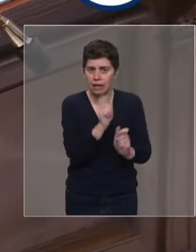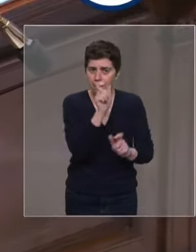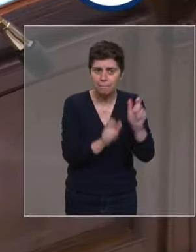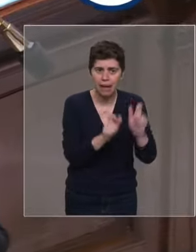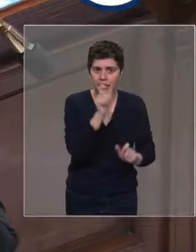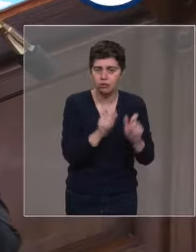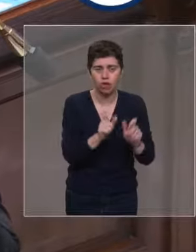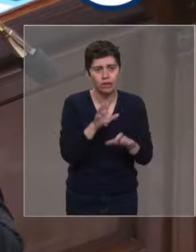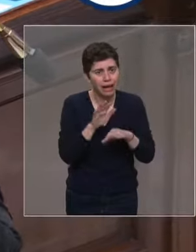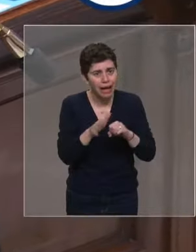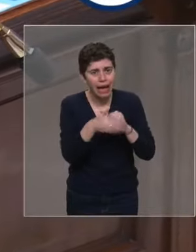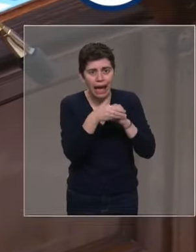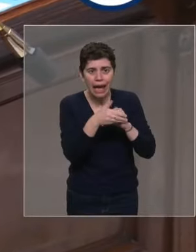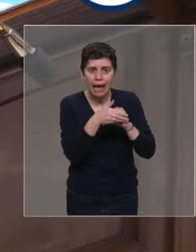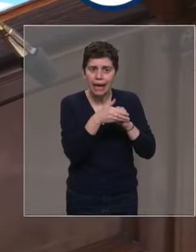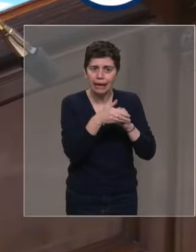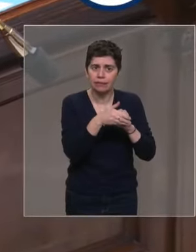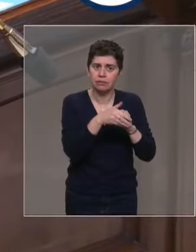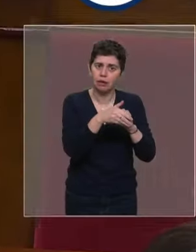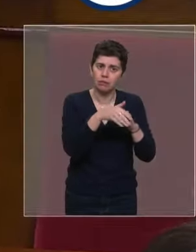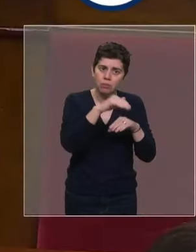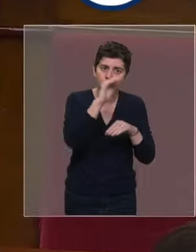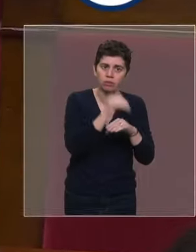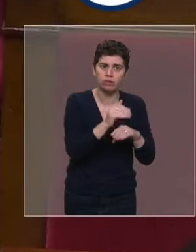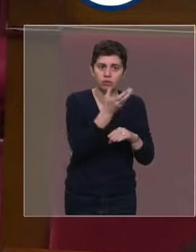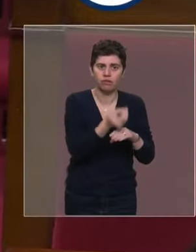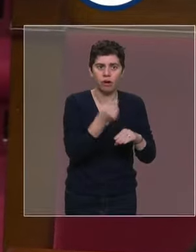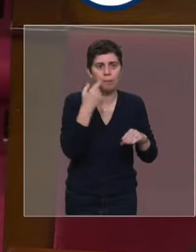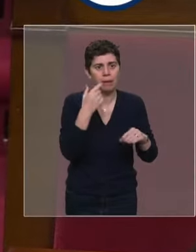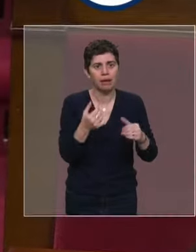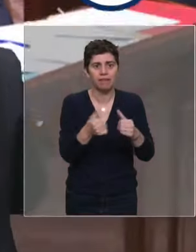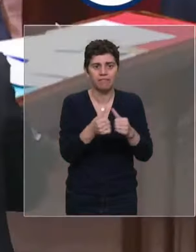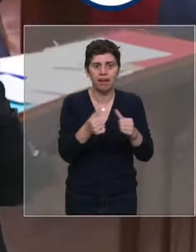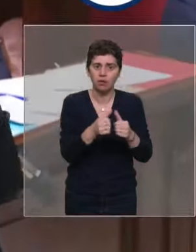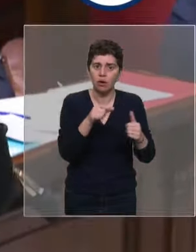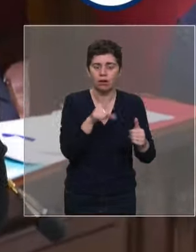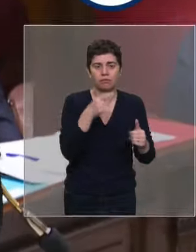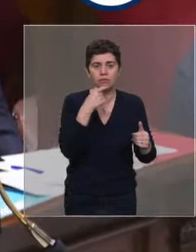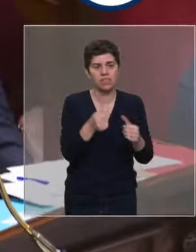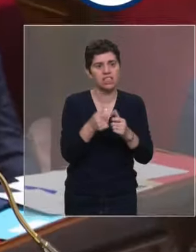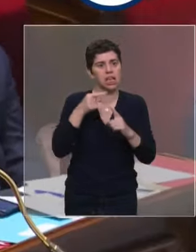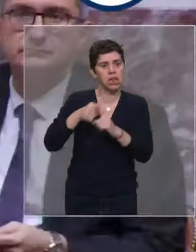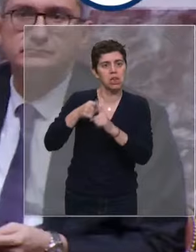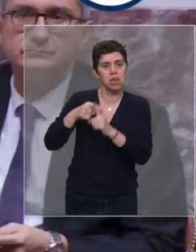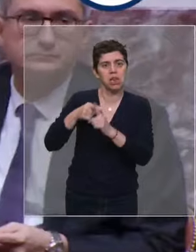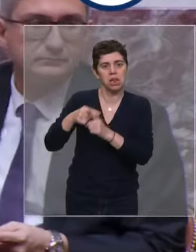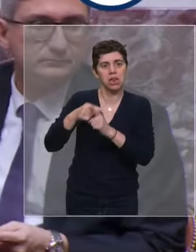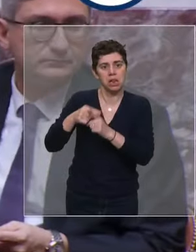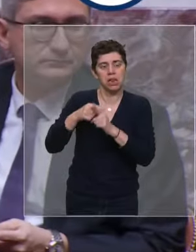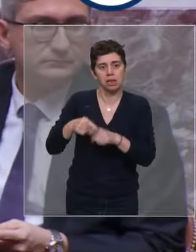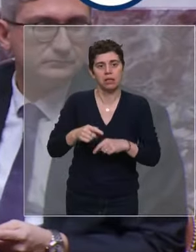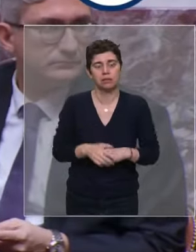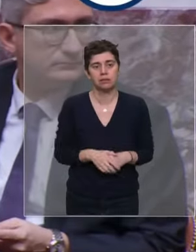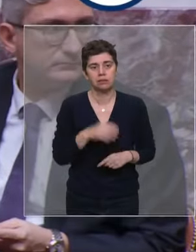accompagnent la protection de l'enfance. Merci. Par contre, pas de jeter l'opprobre. Non. Il n'y a pas de double réplique, Madame la députée.